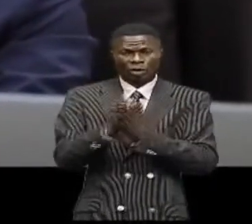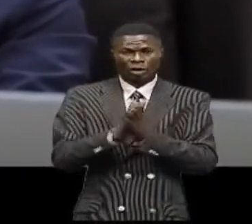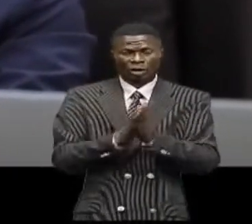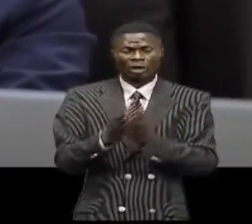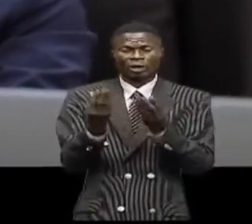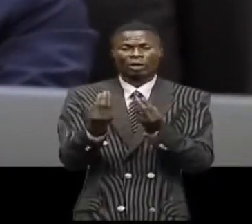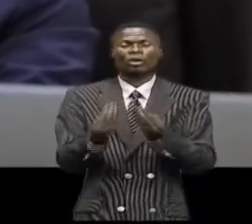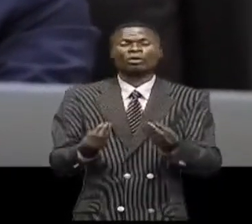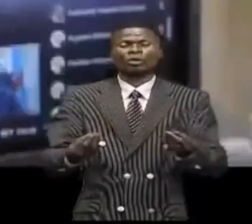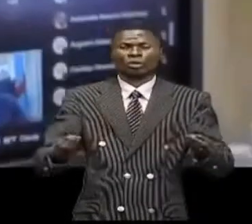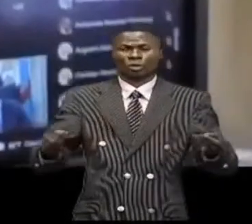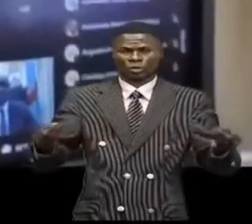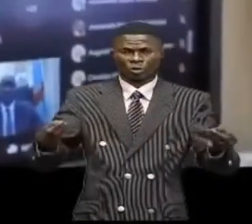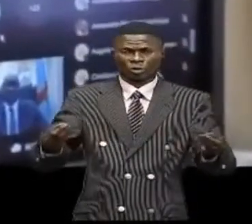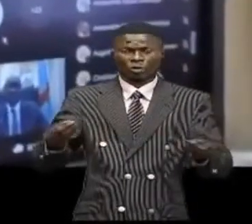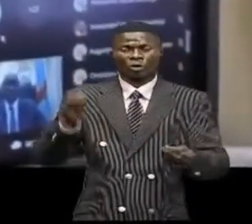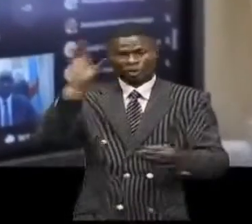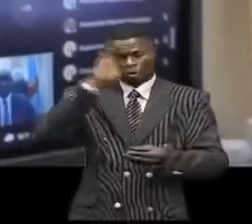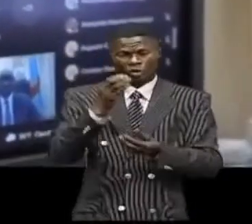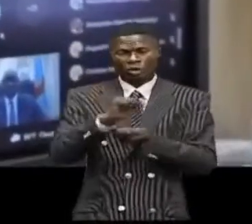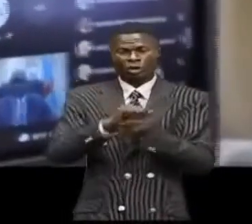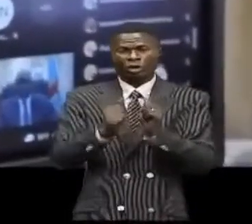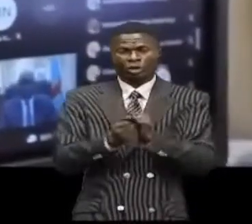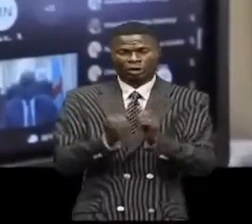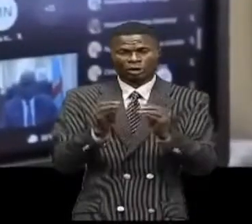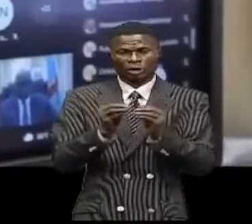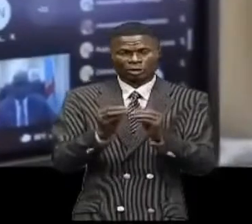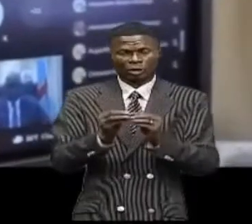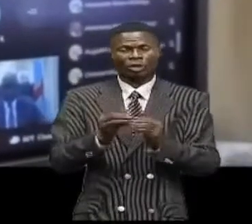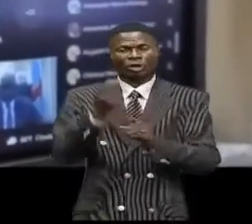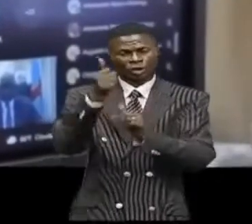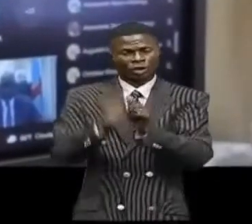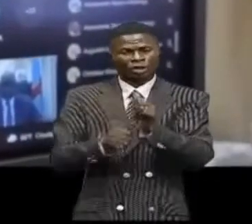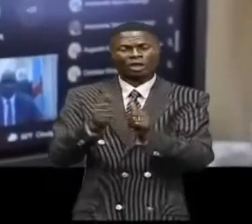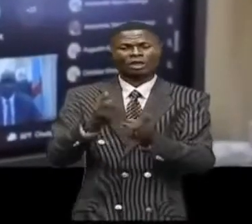de solutions dégagé lors de rencontres susmentionnées.